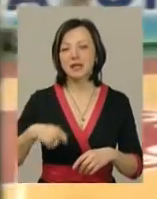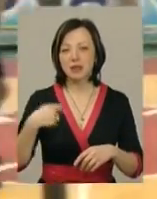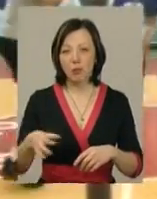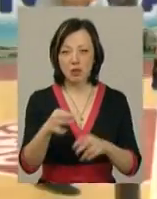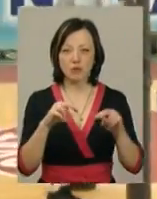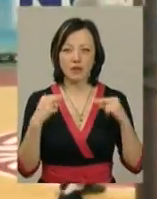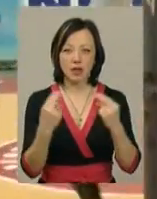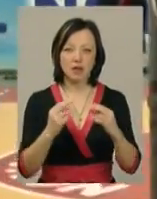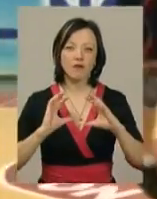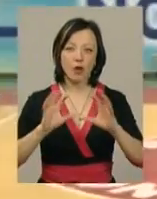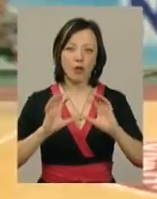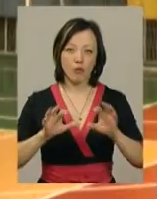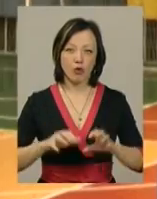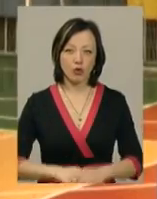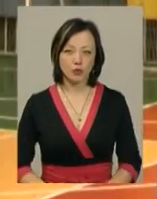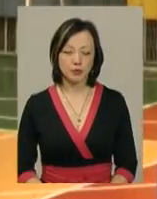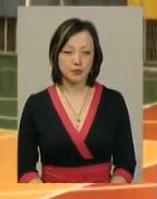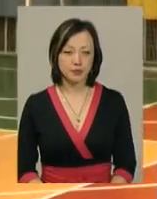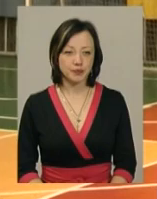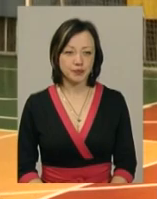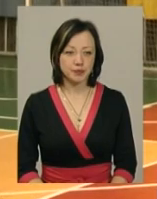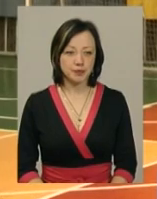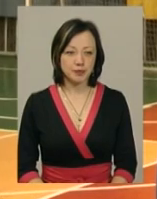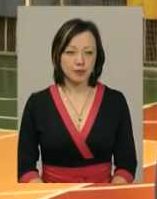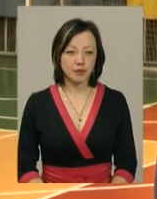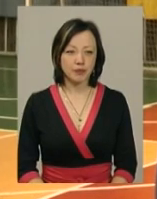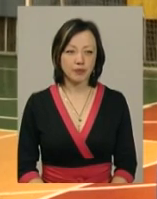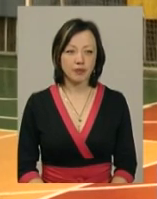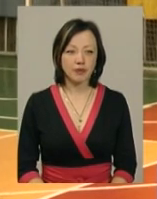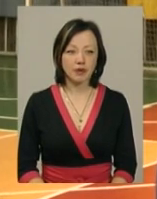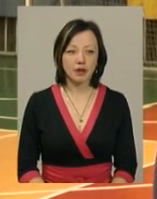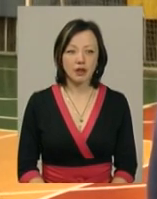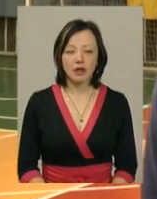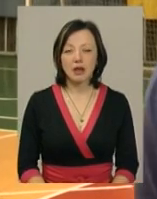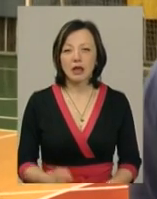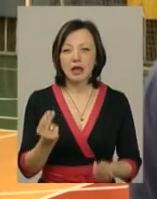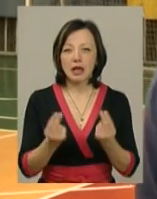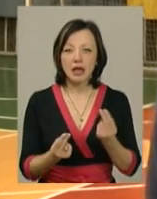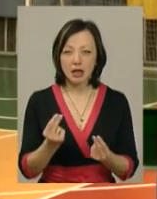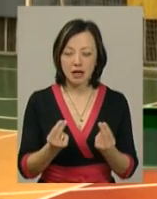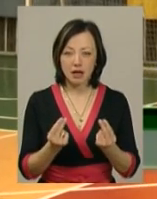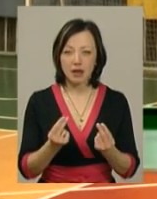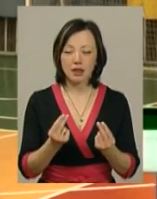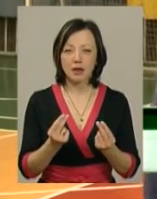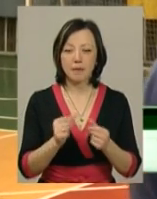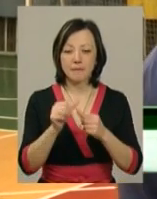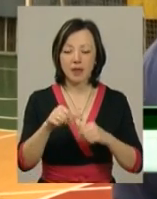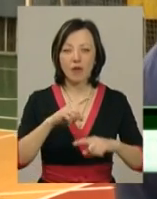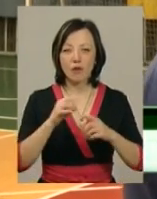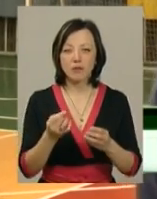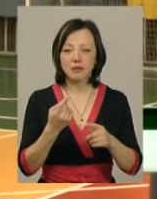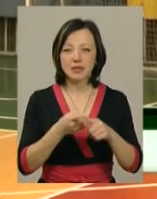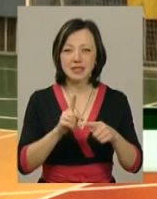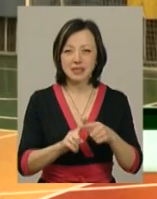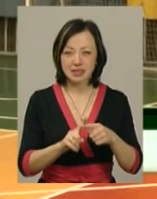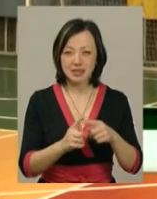волейболу Іван Терещук. Ігри плей-офф проводяться по італійській системі. Тобто перше місце після двох